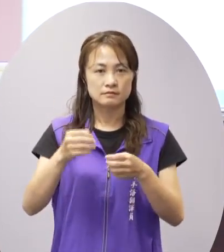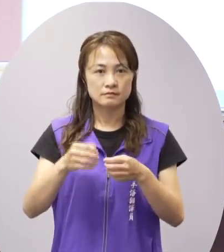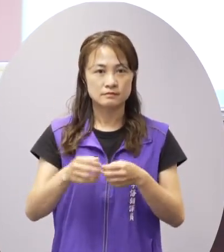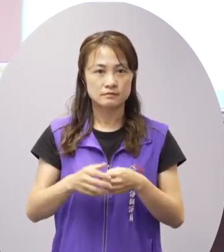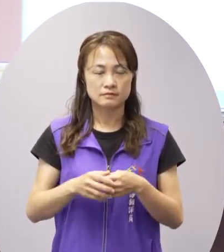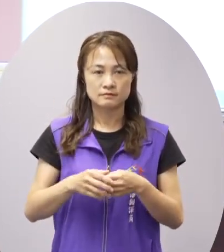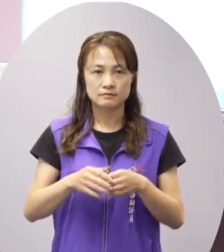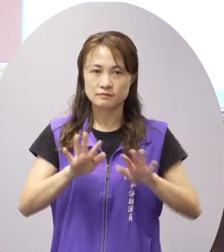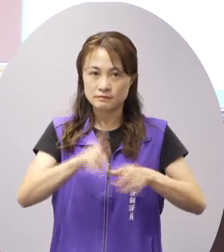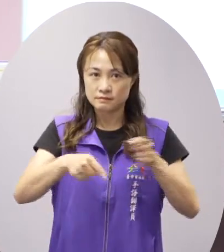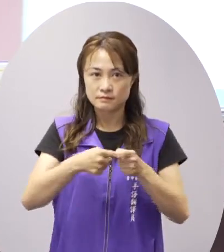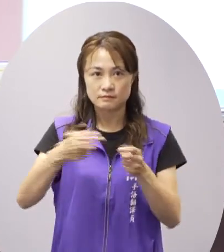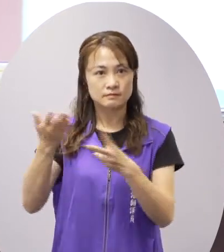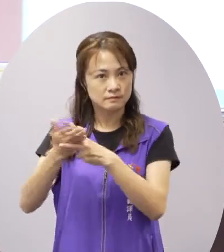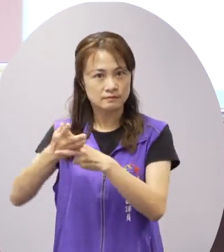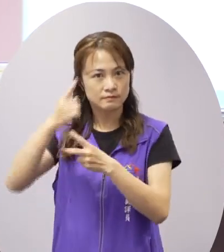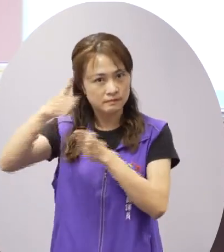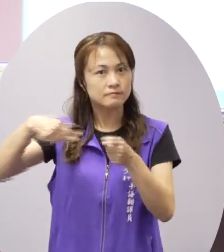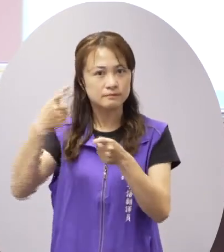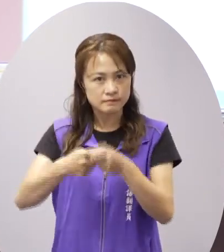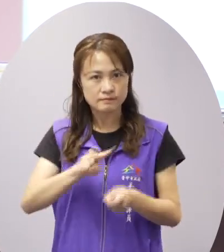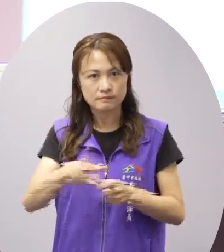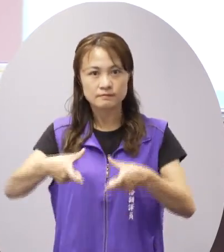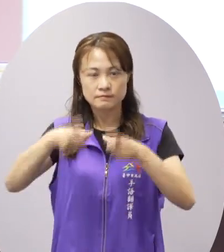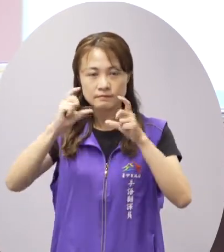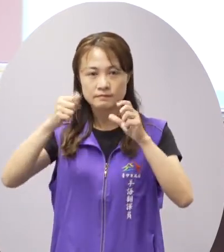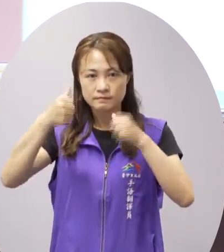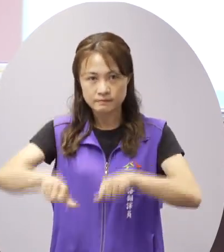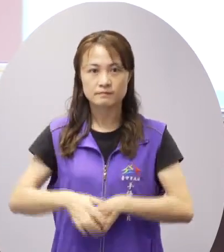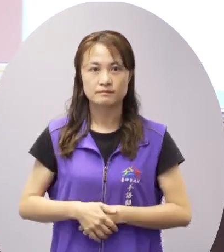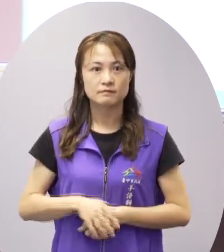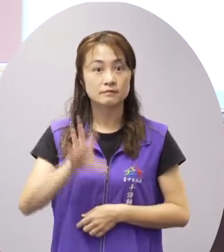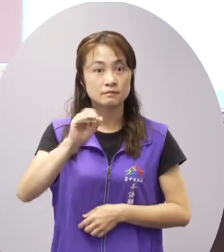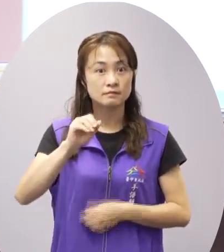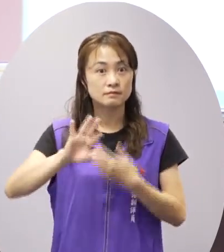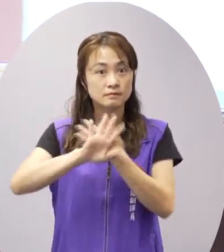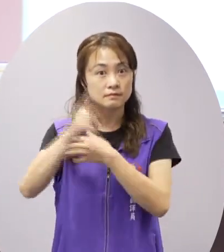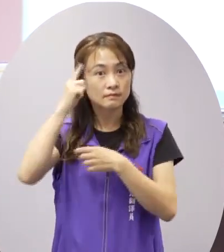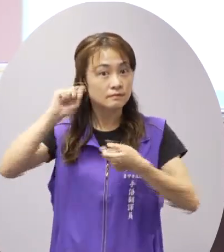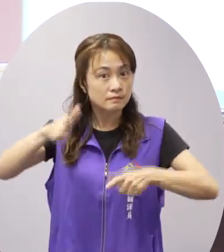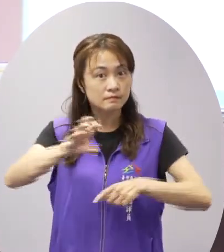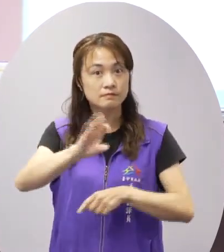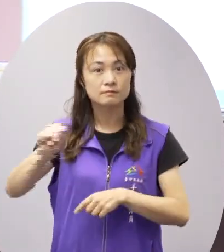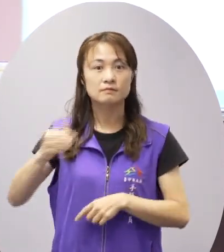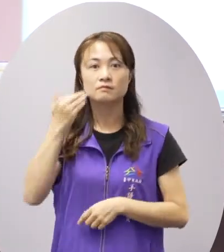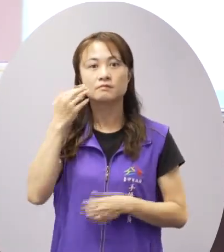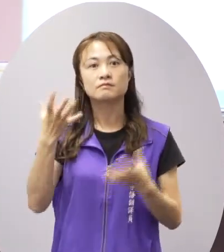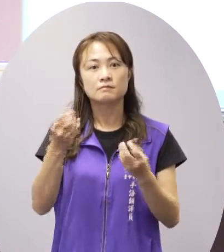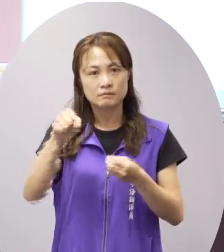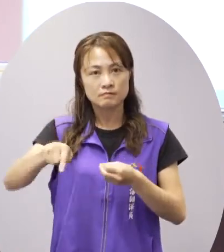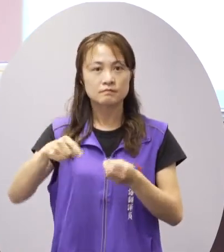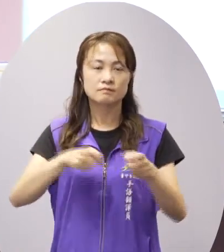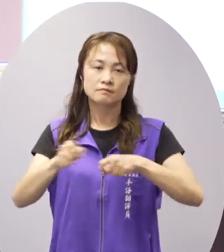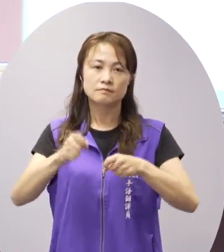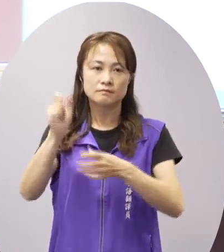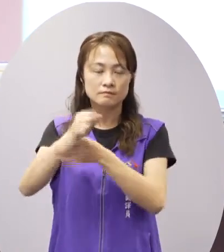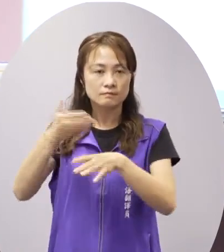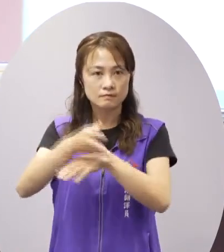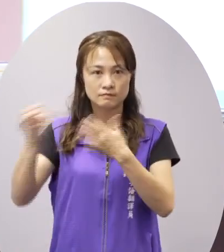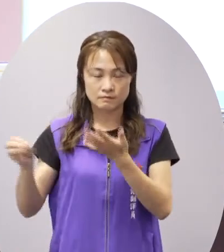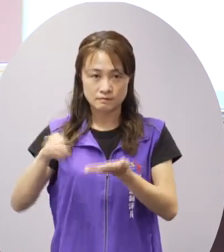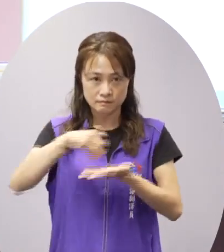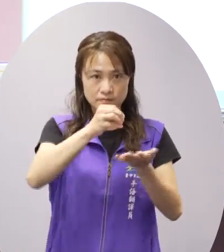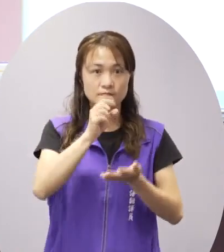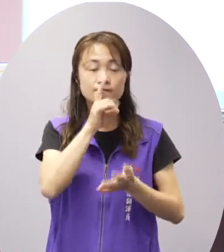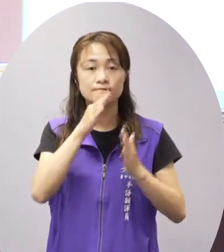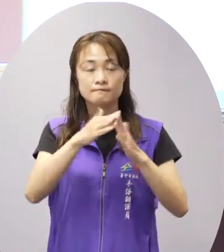议会审议这样。好，请问还有没有其他意见？没有的话我们就通过，通过以后送台中市议会